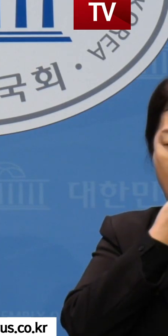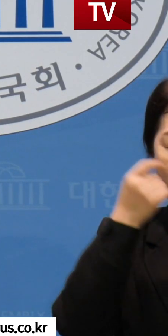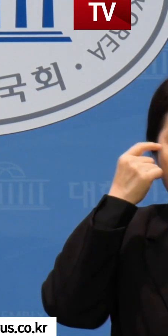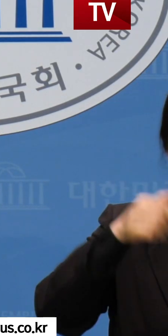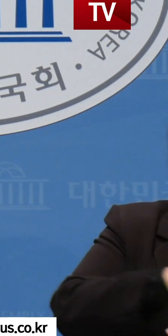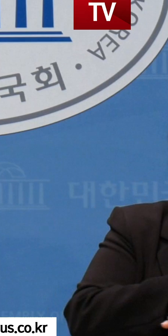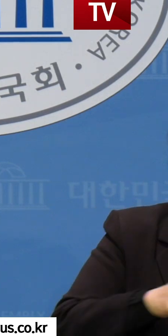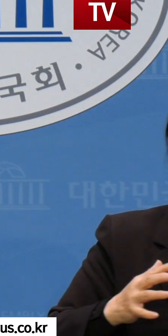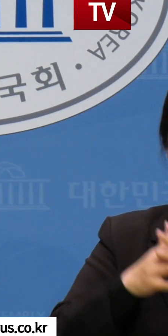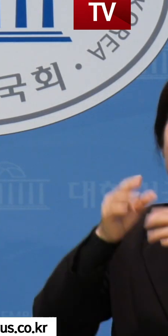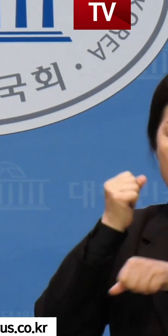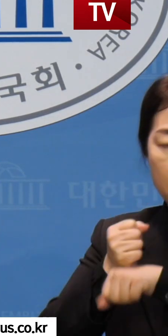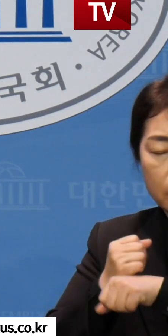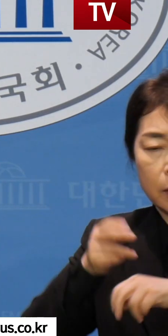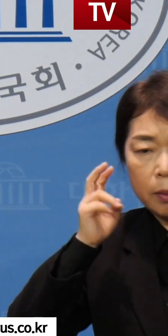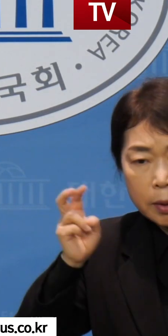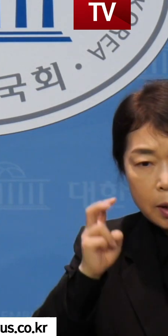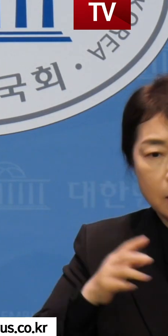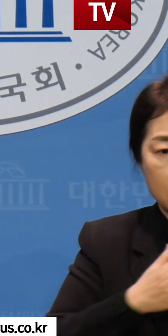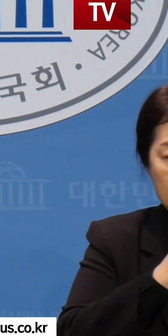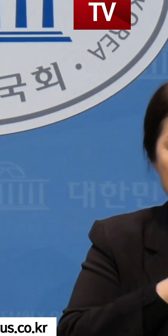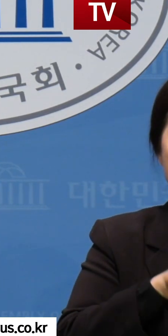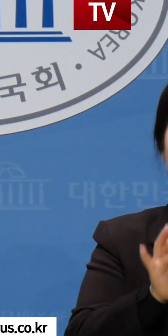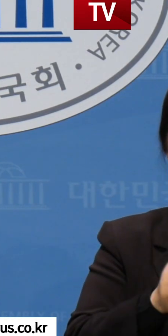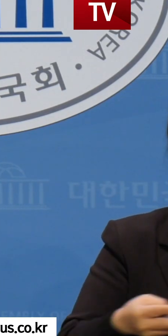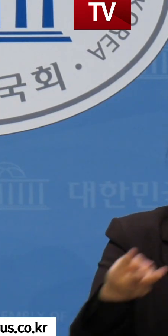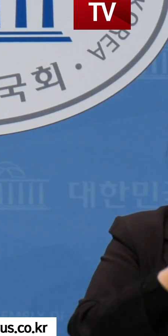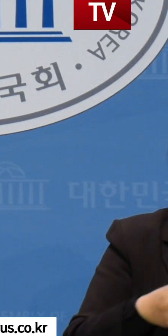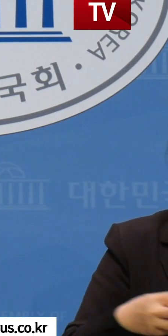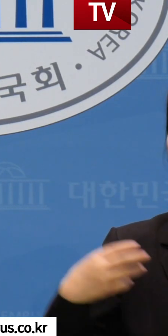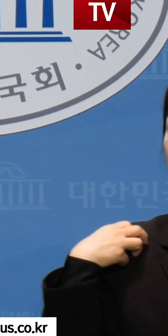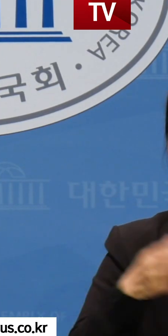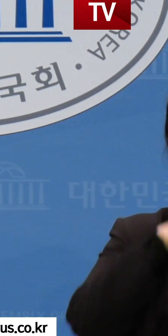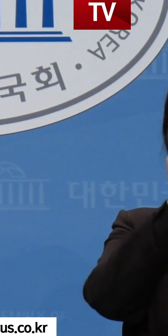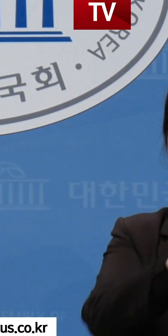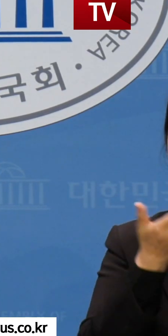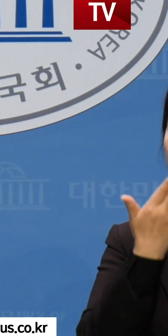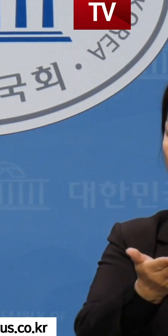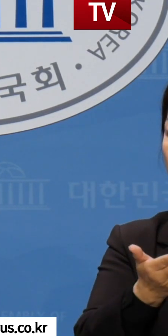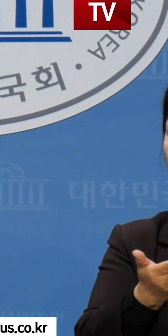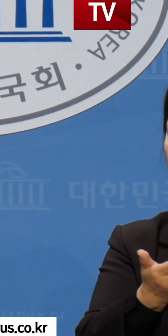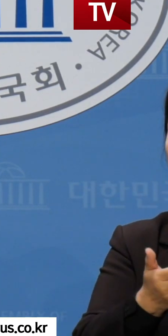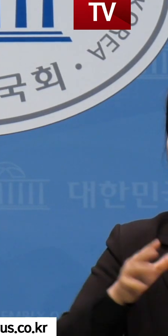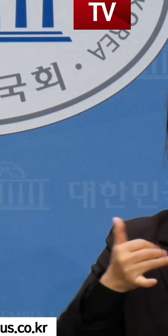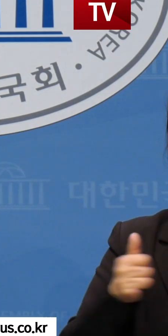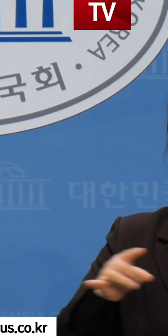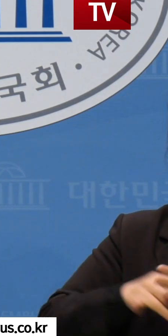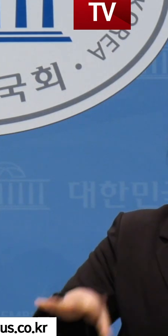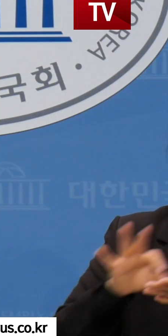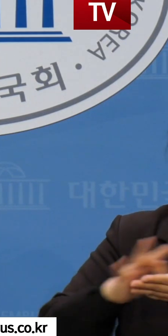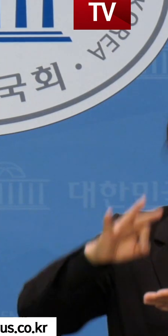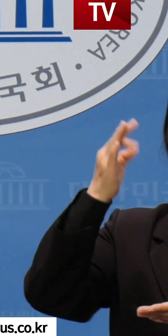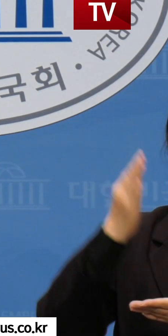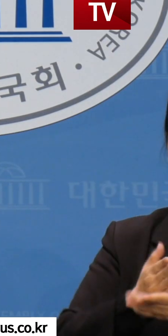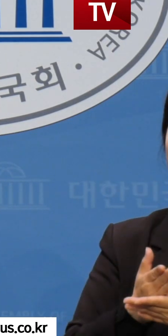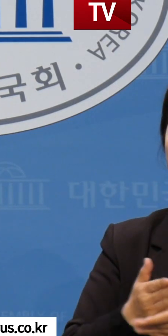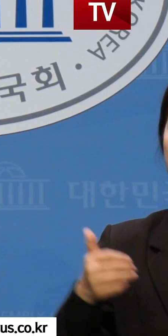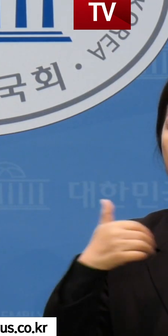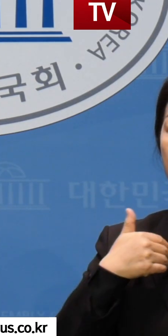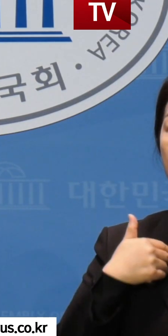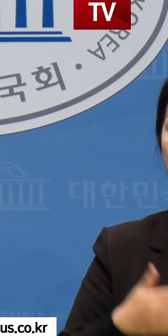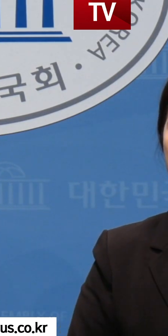추구한 시행사, 건설사, 금융기관 등이 부담하도록 하며 국민의 혈세가 사용되어서는 안